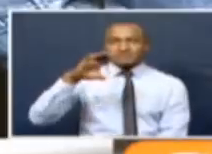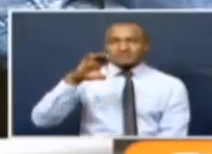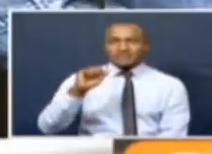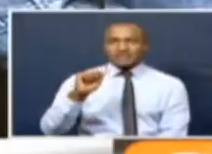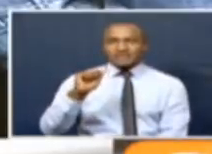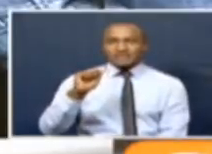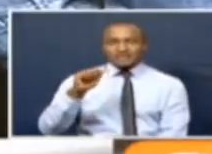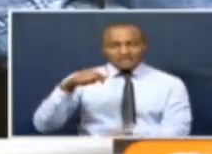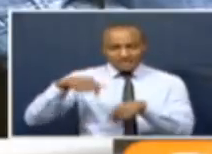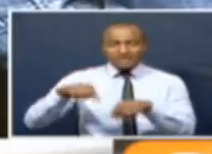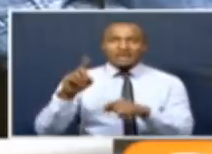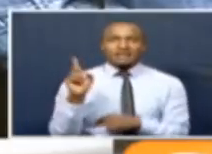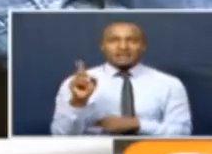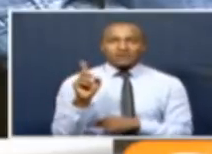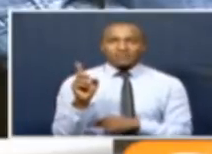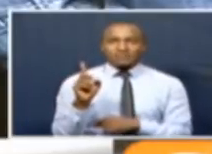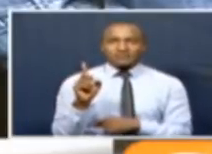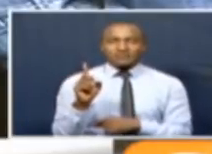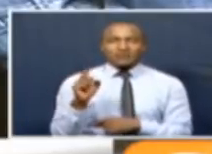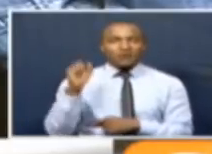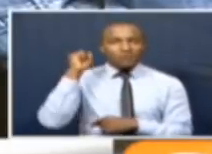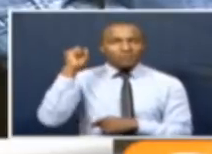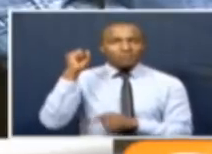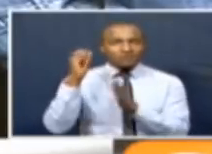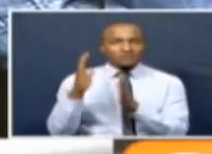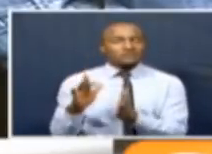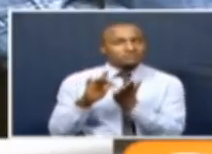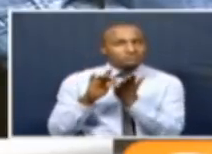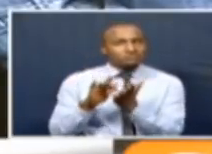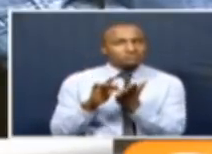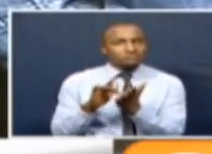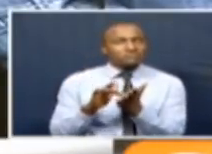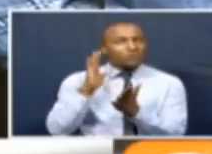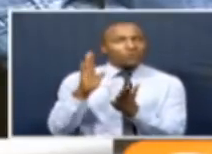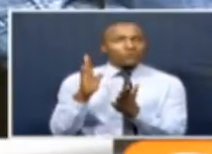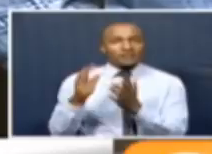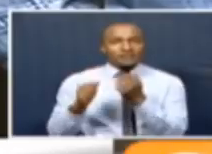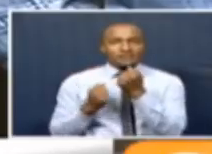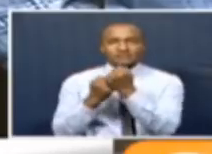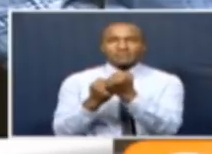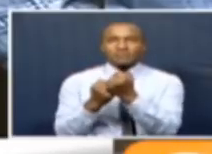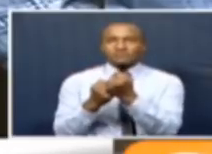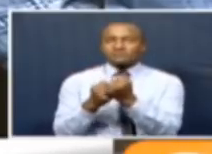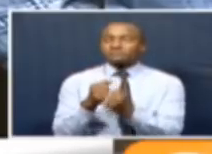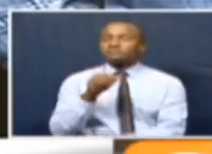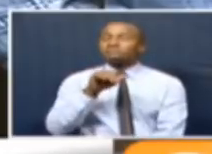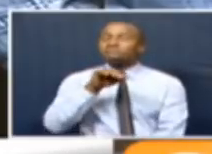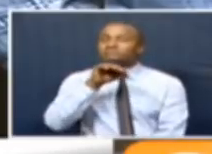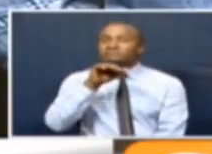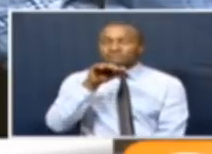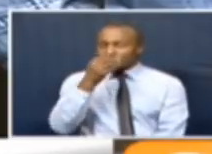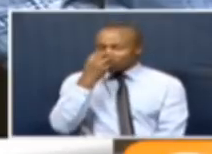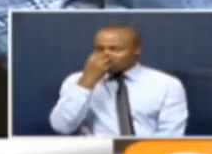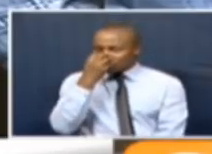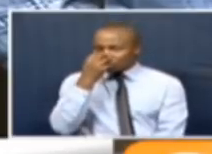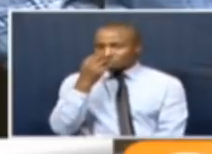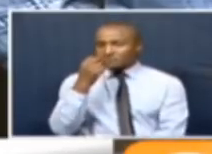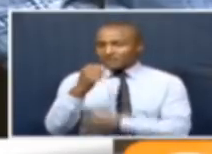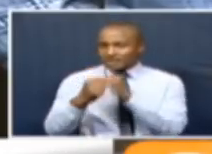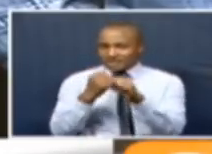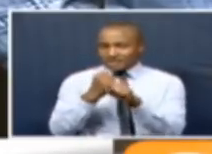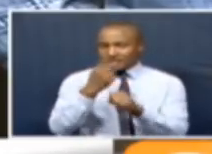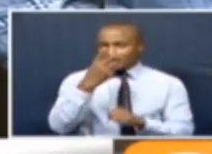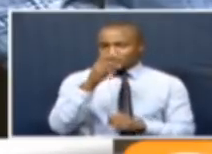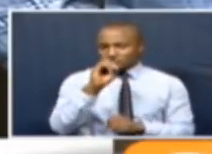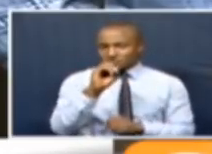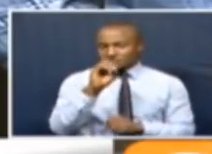Nairobi, huku wanasiasa waliohudhuria ibada hiyo wakisisitiza kwamba watamuunga mkono naibu wa rais William Ruto ifikapo